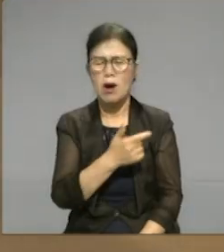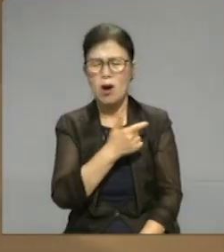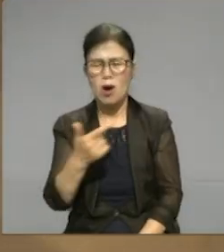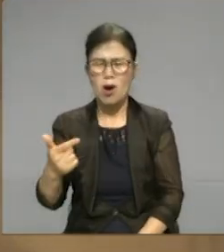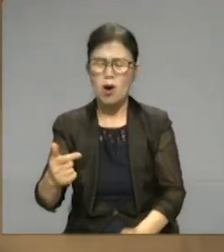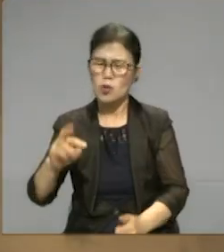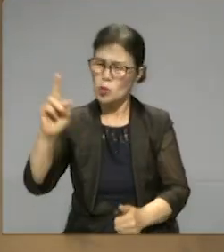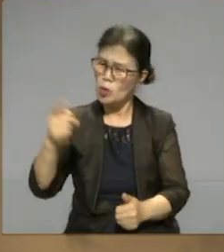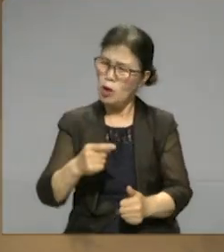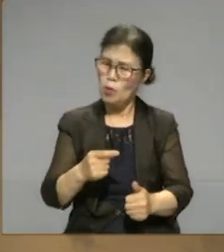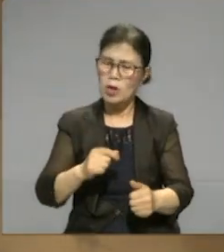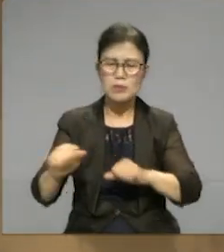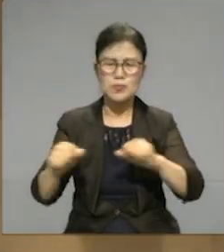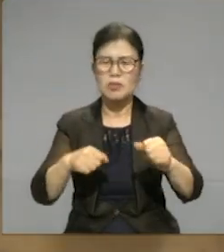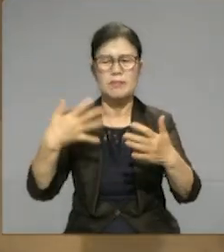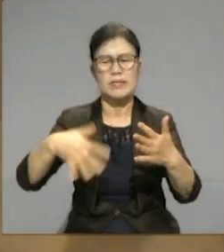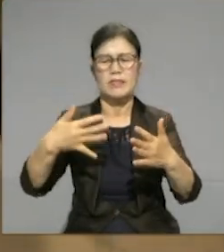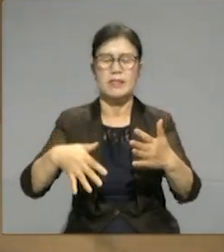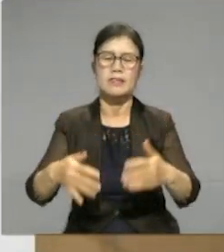복귀 움직임은 아직 없습니다.